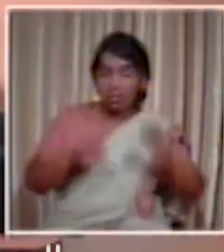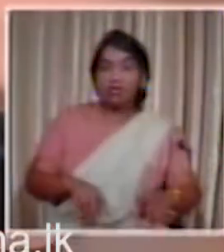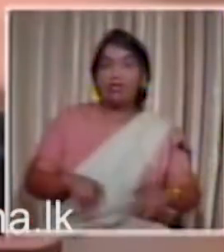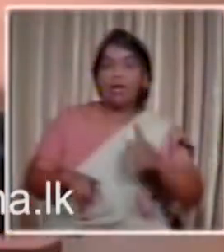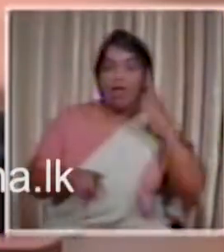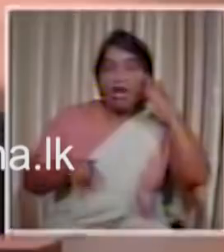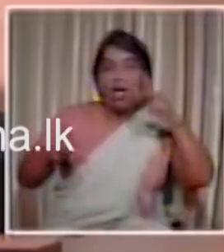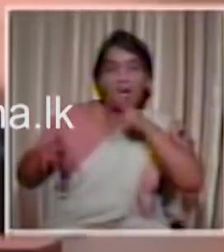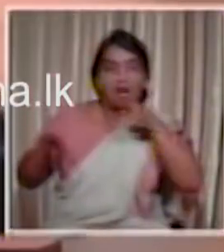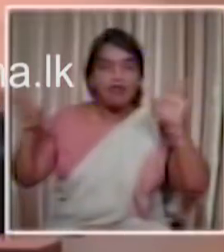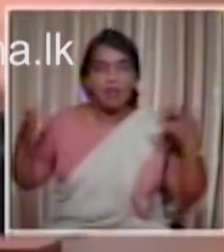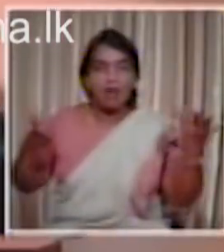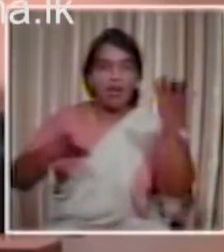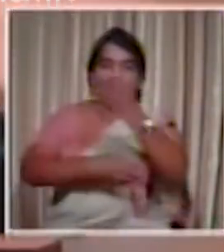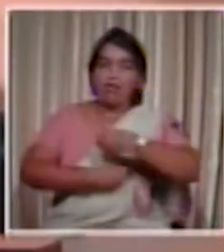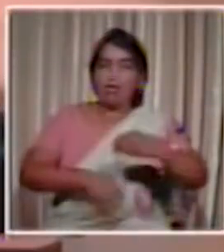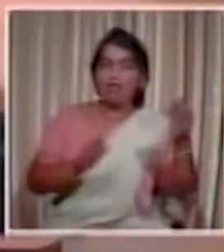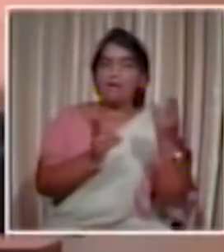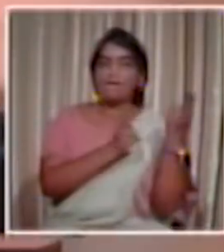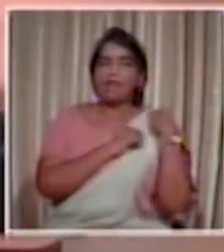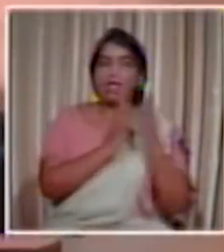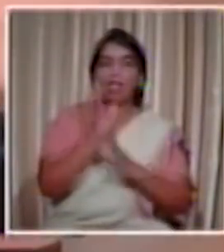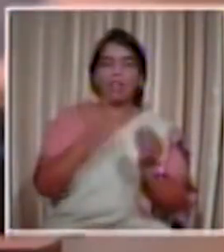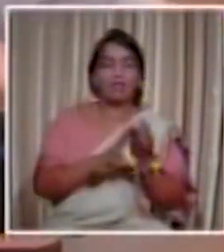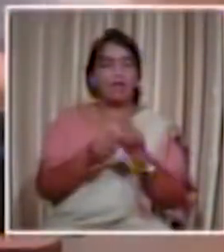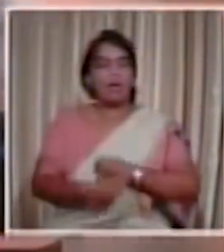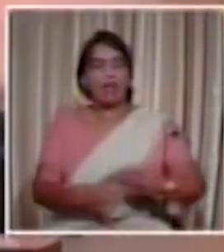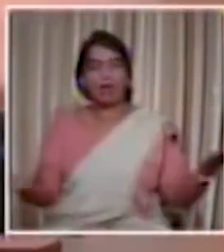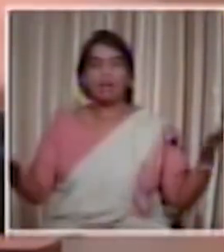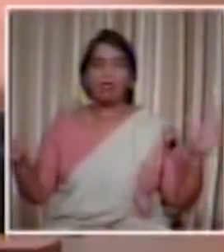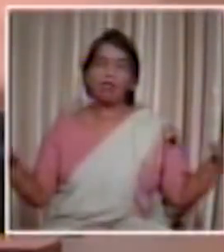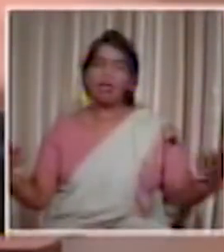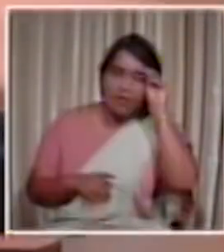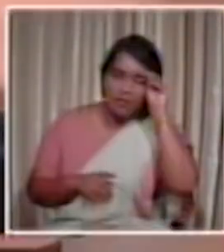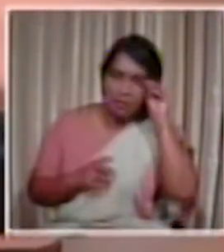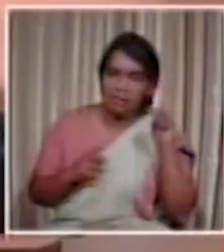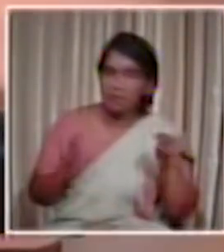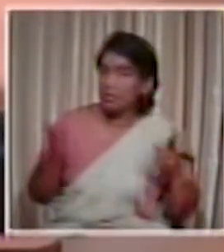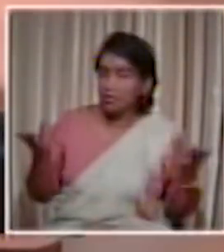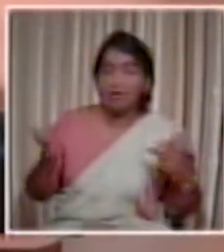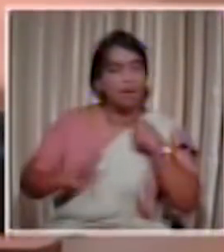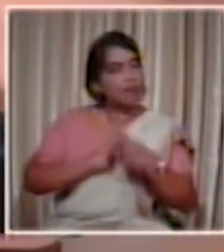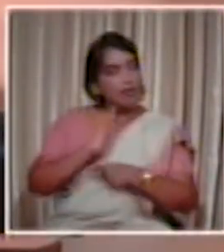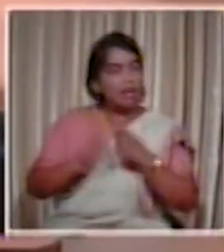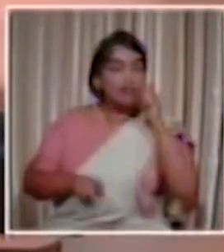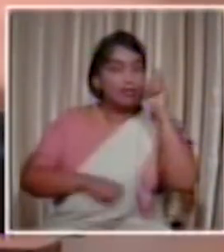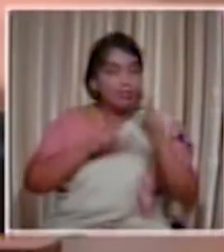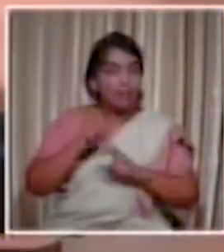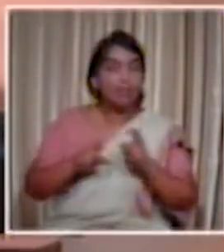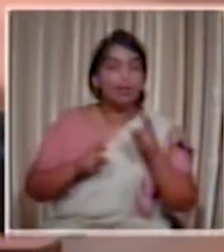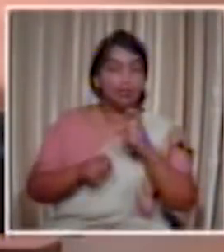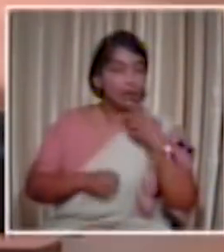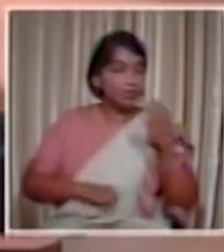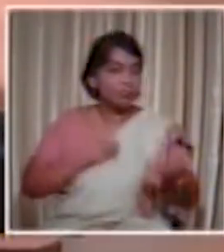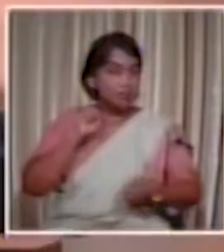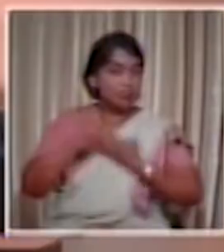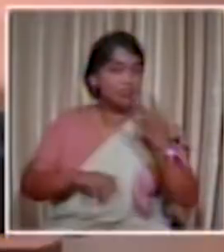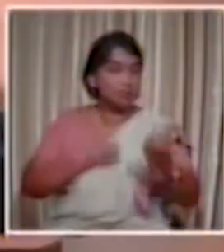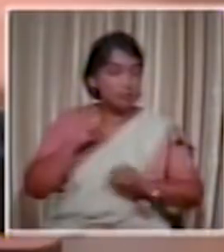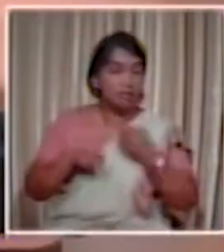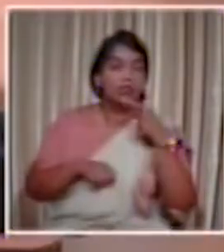කපුටත් නැහැ තමුන්නාතරට තිබ්බ පට්ටමත් නැහැ ඔක්කොම දැන් ඉන්නවා හද්දානාත වෙලා මේ රටේ මහජනගේ ප්‍රති ප්‍රකෝපකාරී